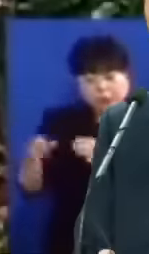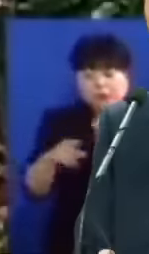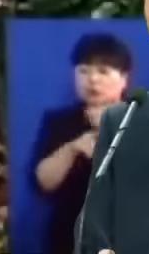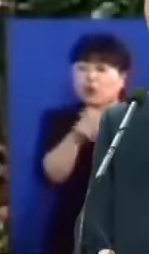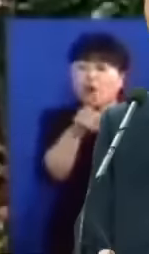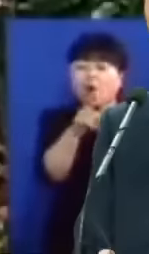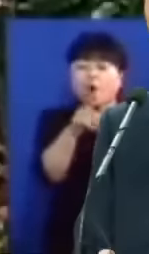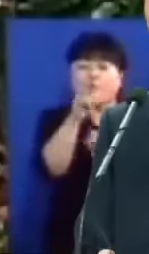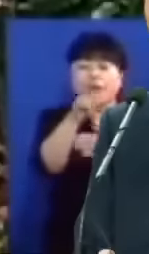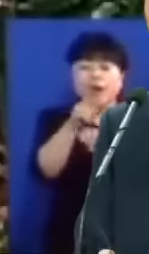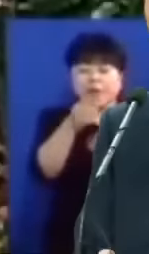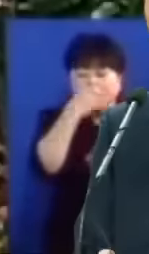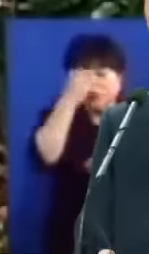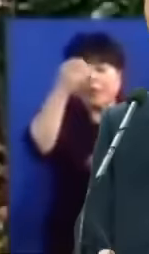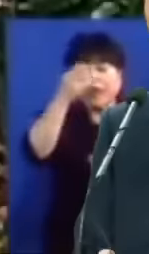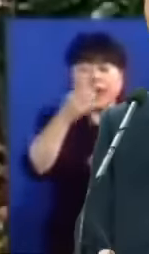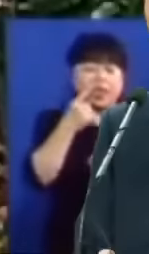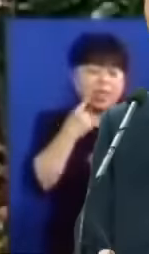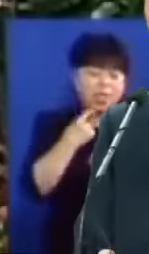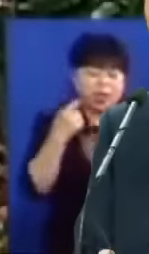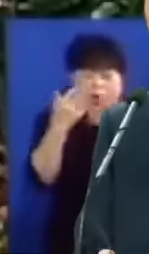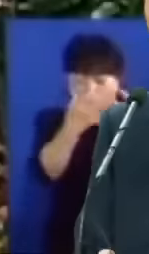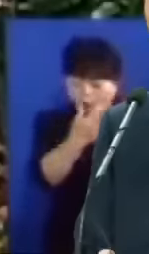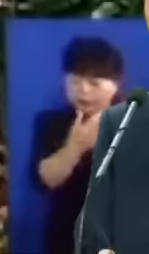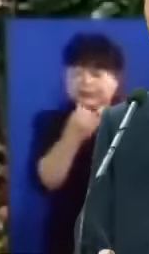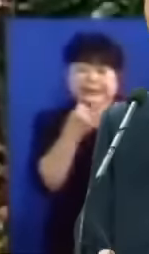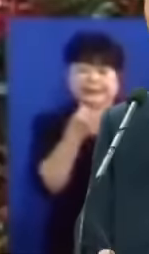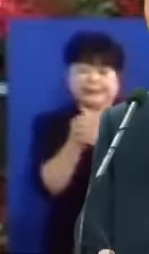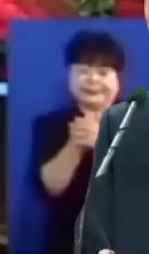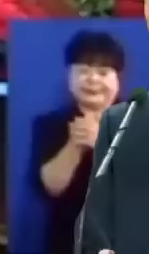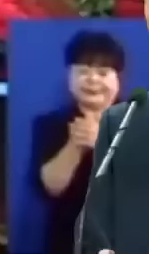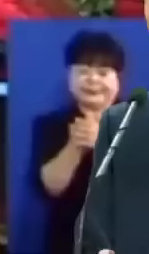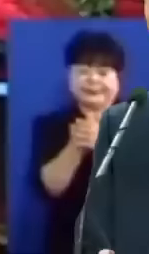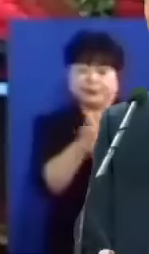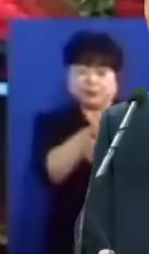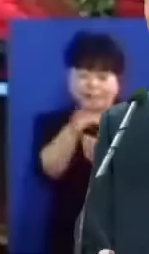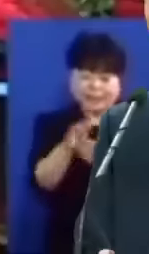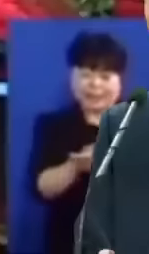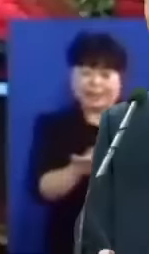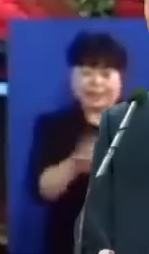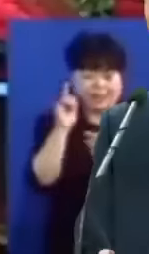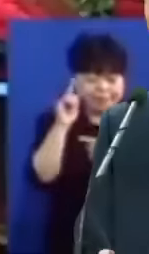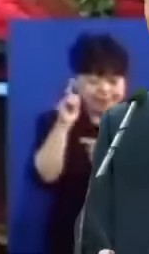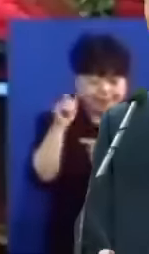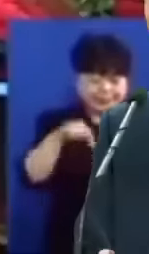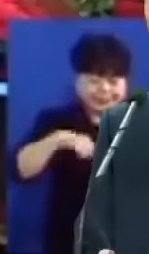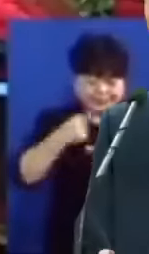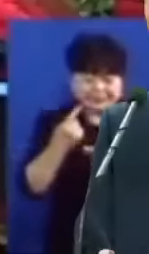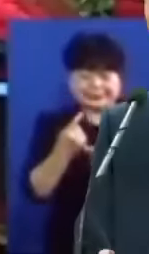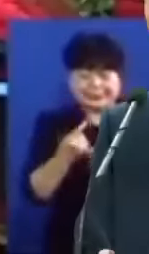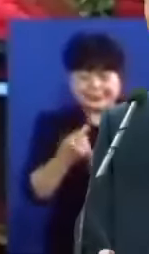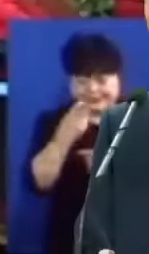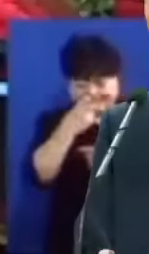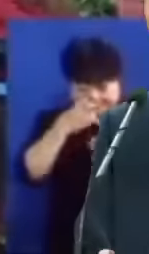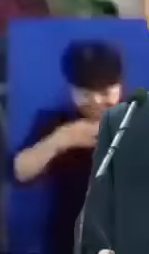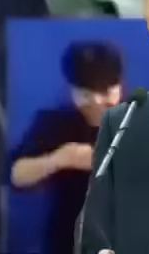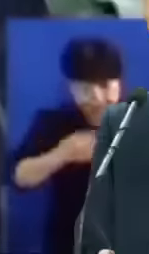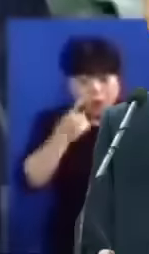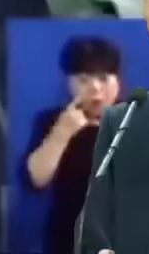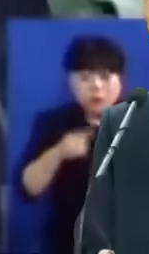이유는 마음의 교만과 탐욕이 가득 찼기 때문인 것입니다. 우리가 매일같이 자기를 점검해야 될